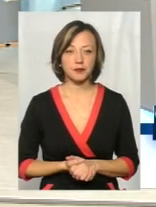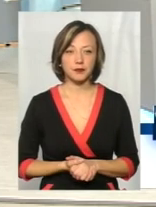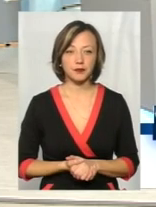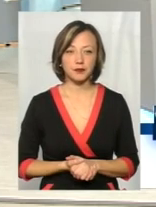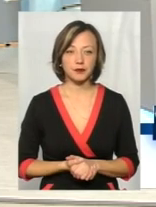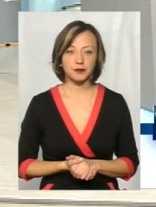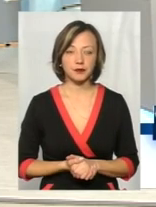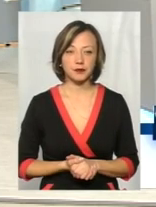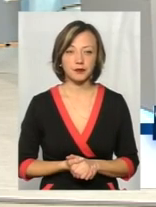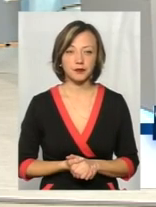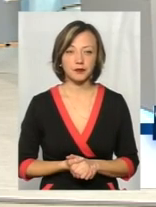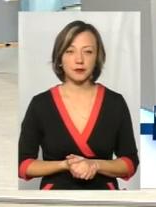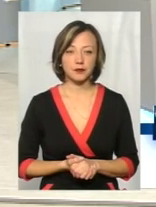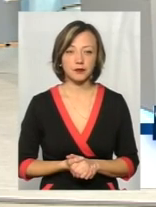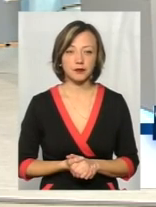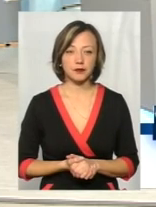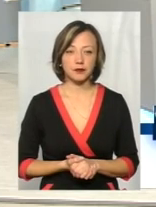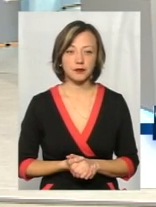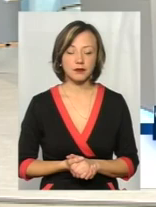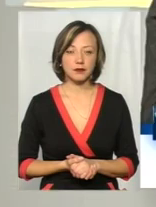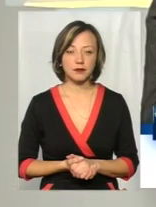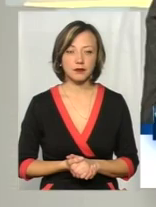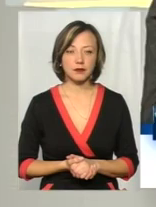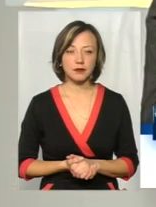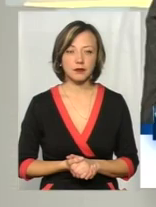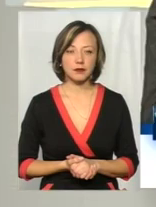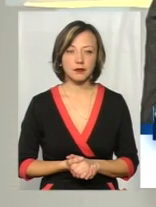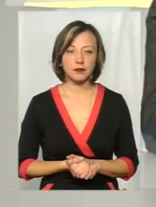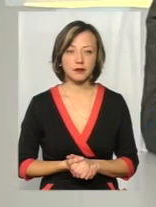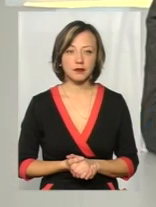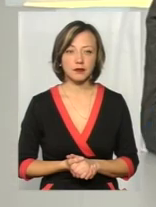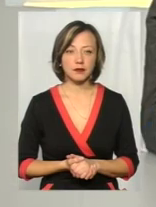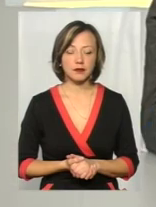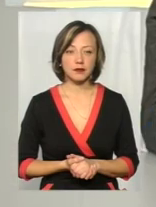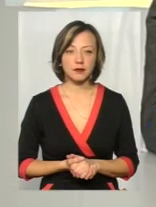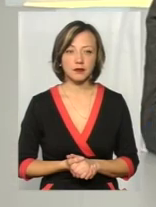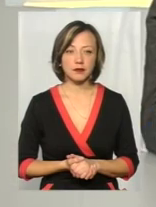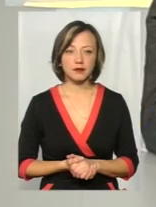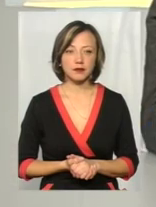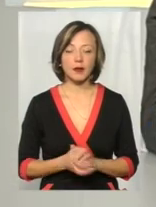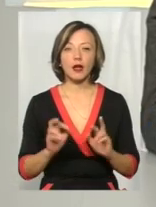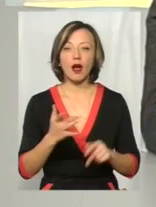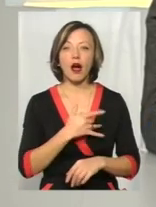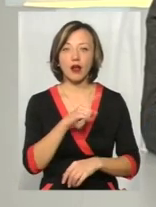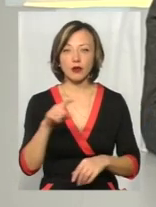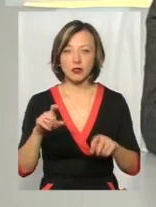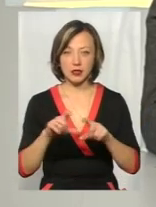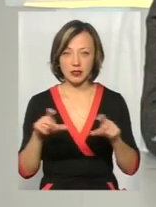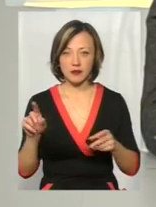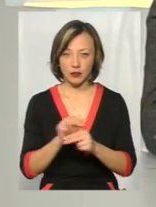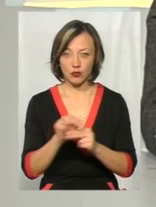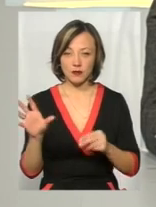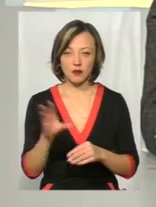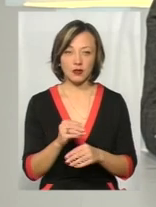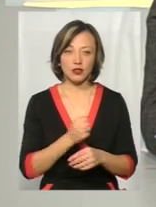допомога кардіодиспансеру. Тут не зрозуміло так, як в кардіоцентрі. Там що, все лікують, на